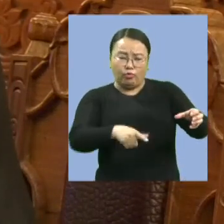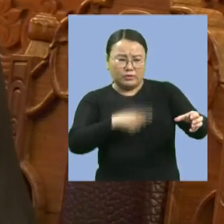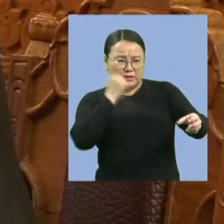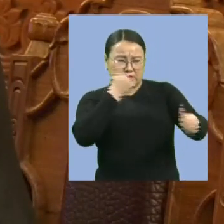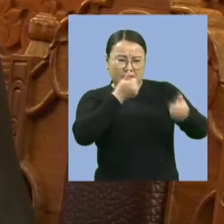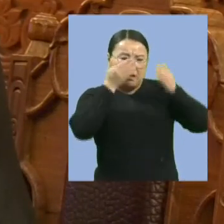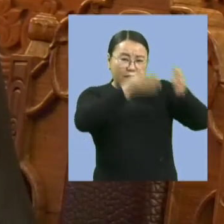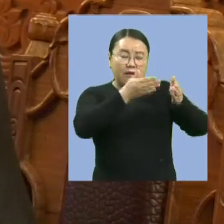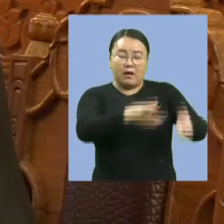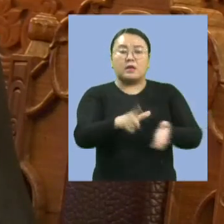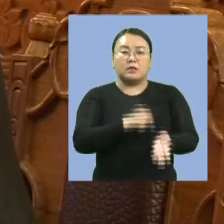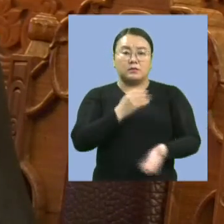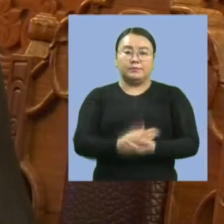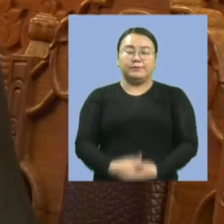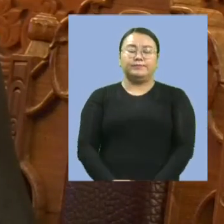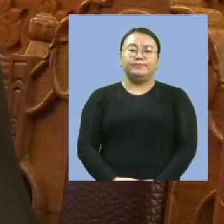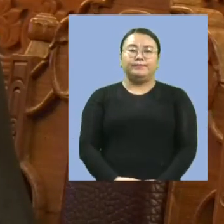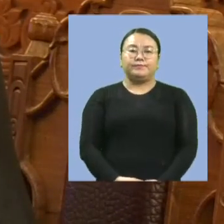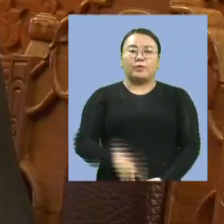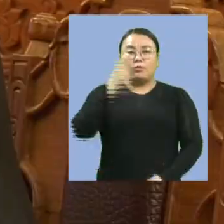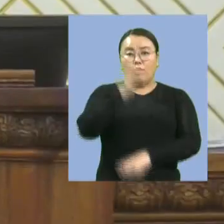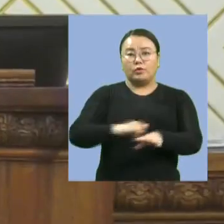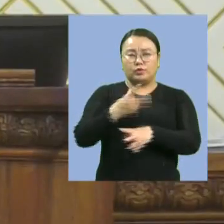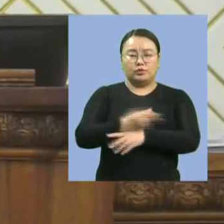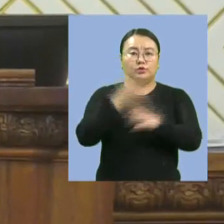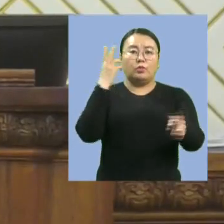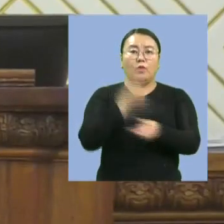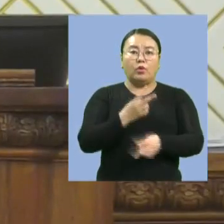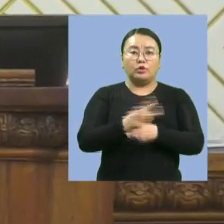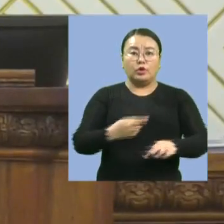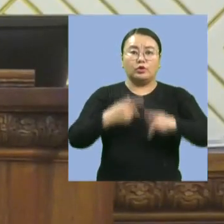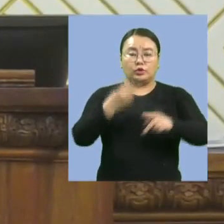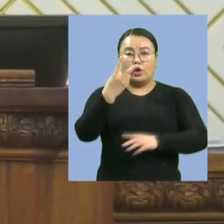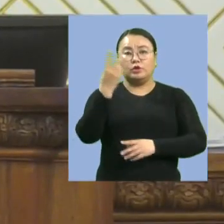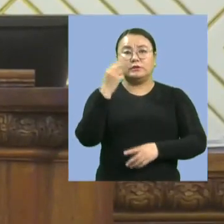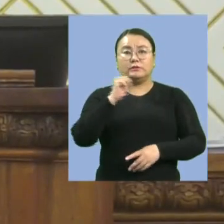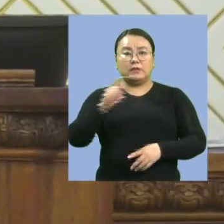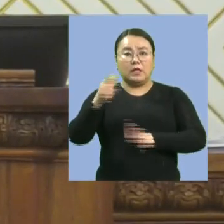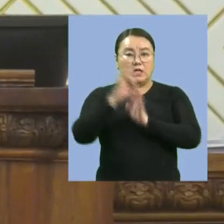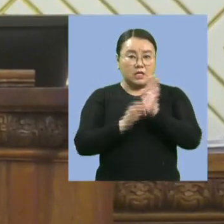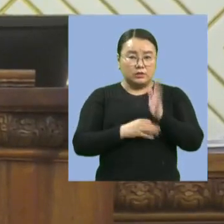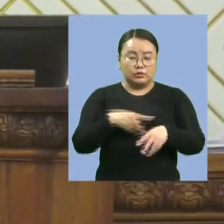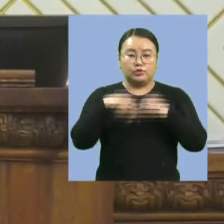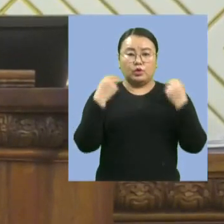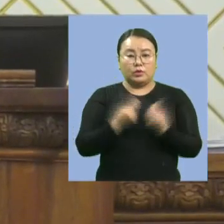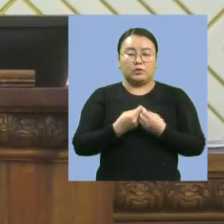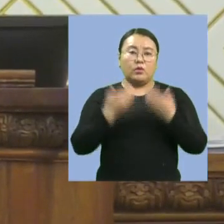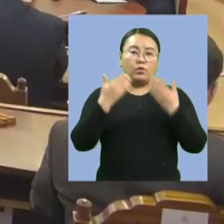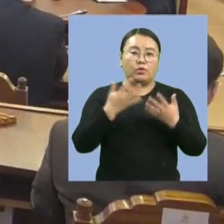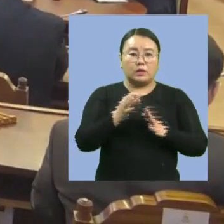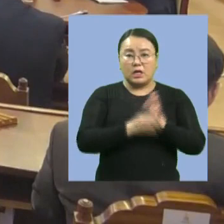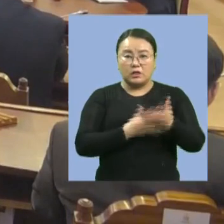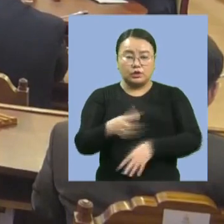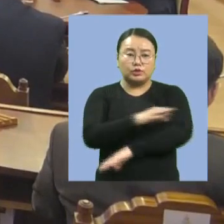чиглэсэн үйл ажиллагаанууд дээр илүү бас анхаарал хандуулахыг зорьсон. Ийхүү Монгол Улсын Үндсэн хуульд оруулах өөрчлөлтийн төслийн 2 дахь хэлцүүлгийг чуулганы 1-р